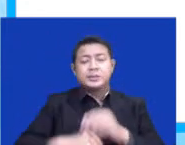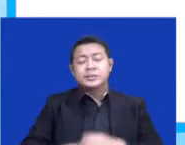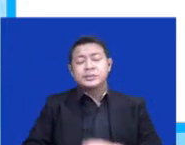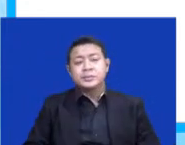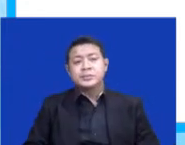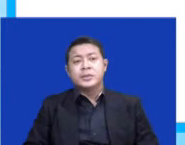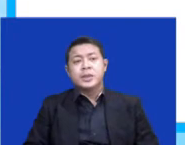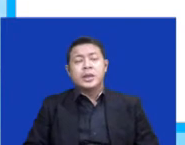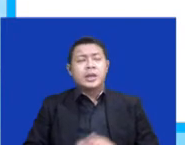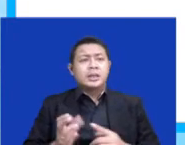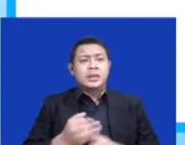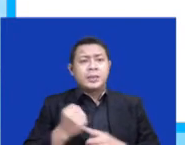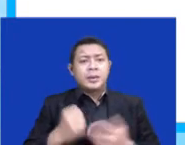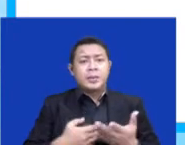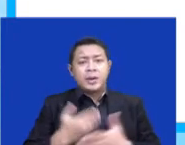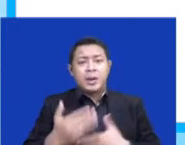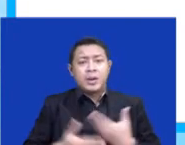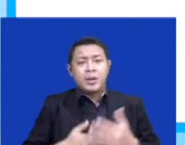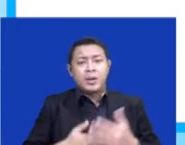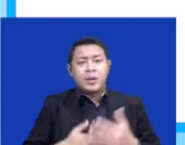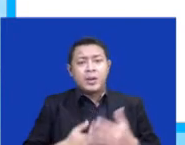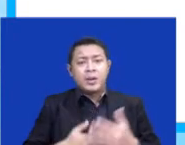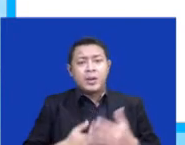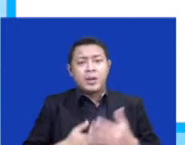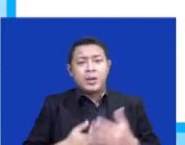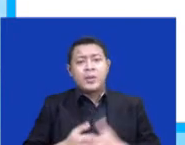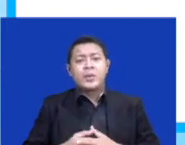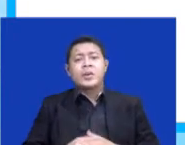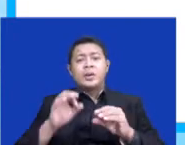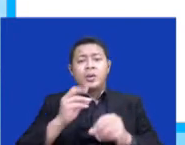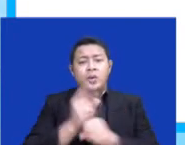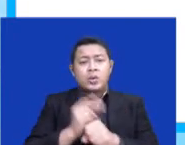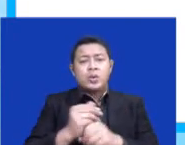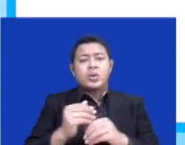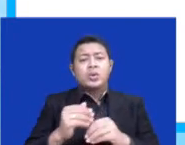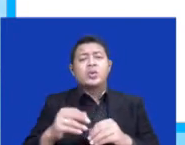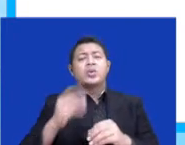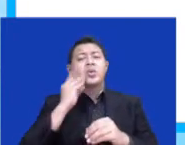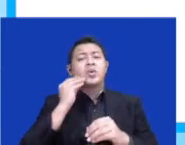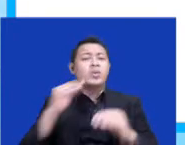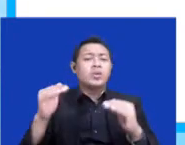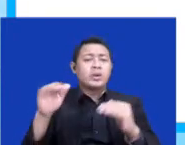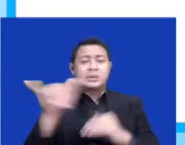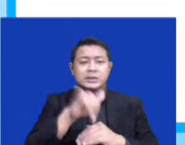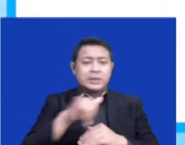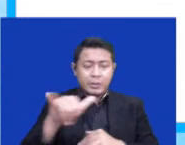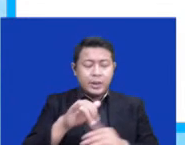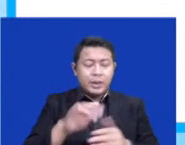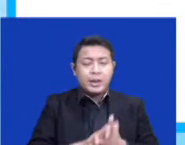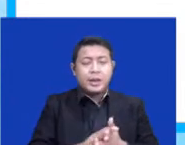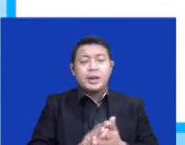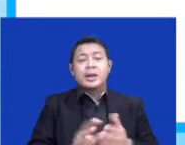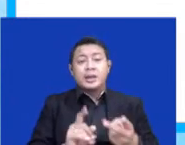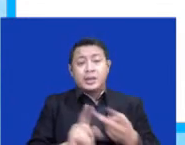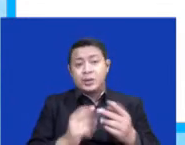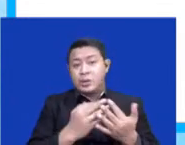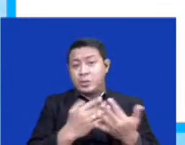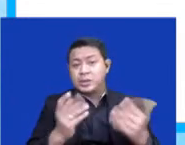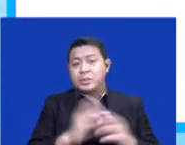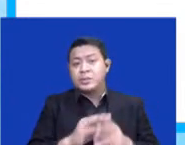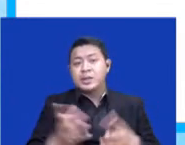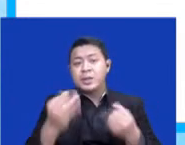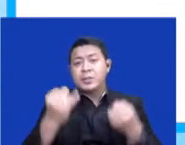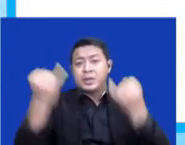dicapai melalui pendekatan pendidik sebaya atau peer indicators. Tujuan dua, masyarakat dapat informasi dan